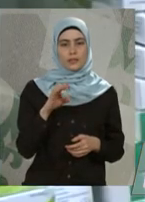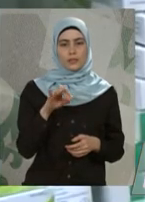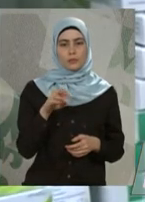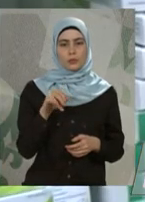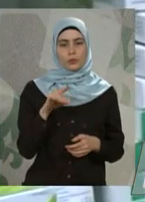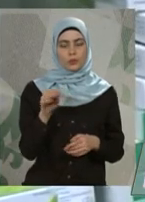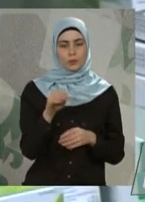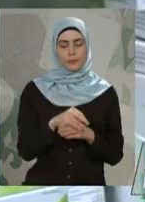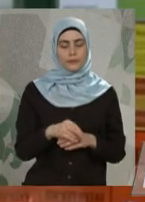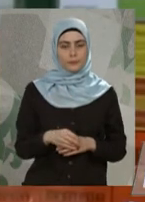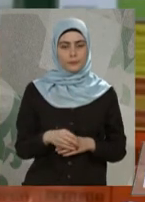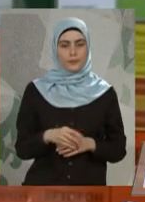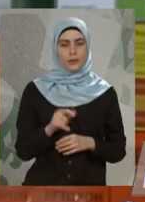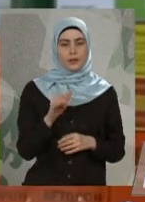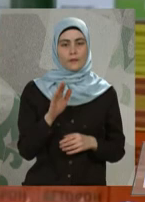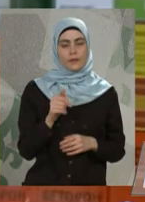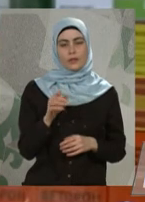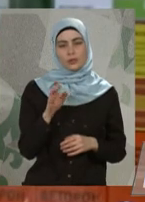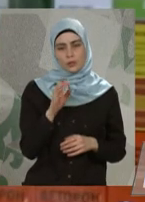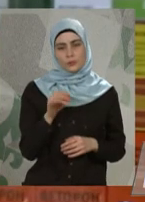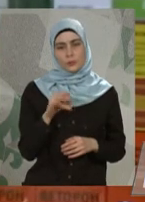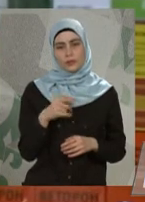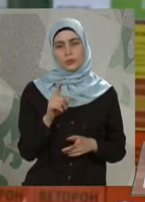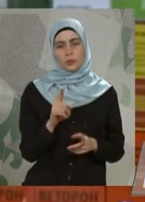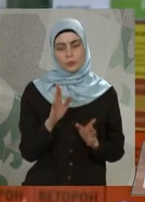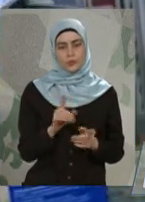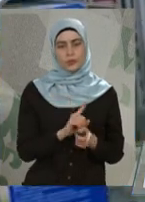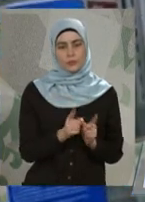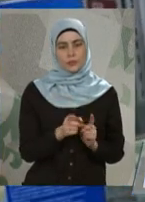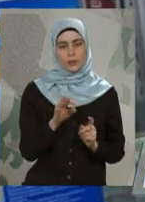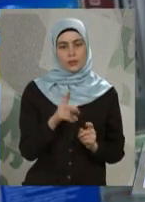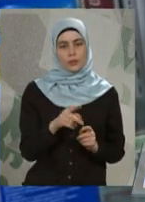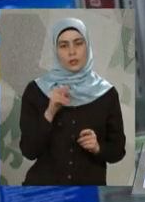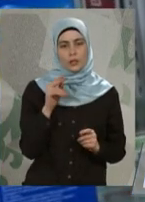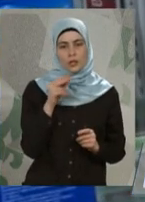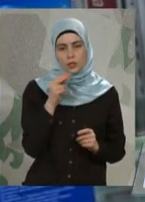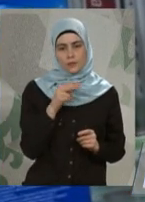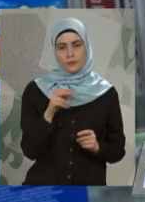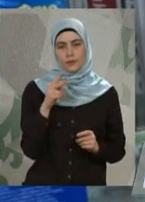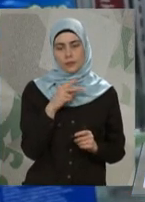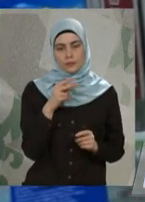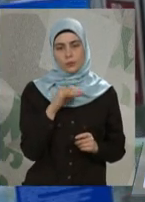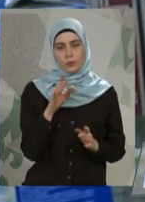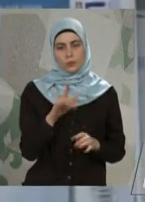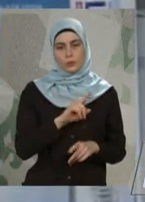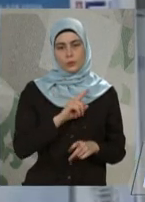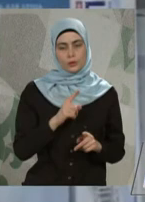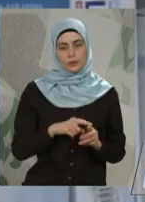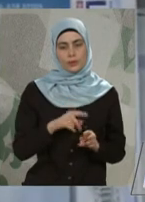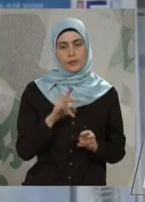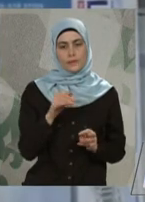надбавок. Глава государства также обещал, что существенно изменится контроль качества лекарственных препаратов. Он будет усилен не только